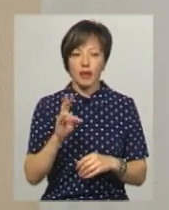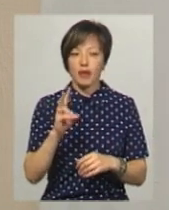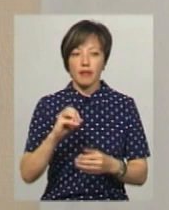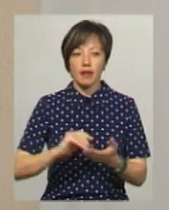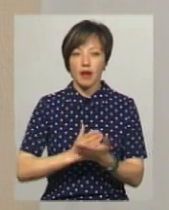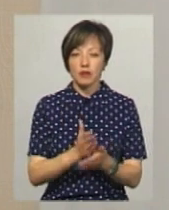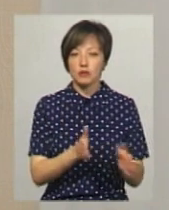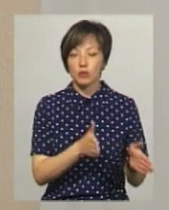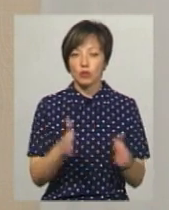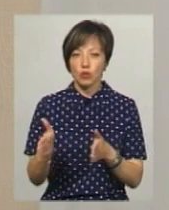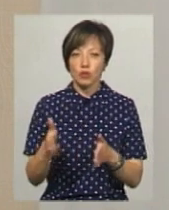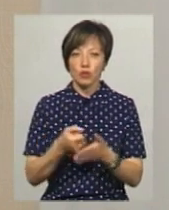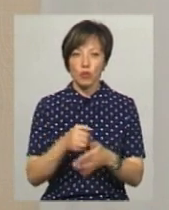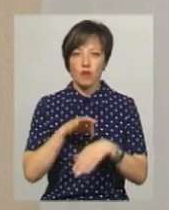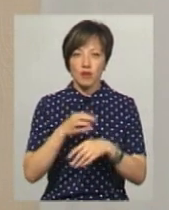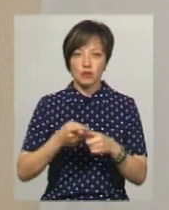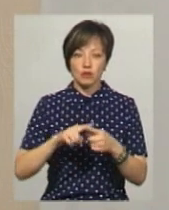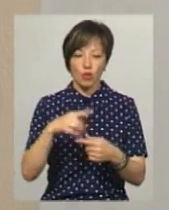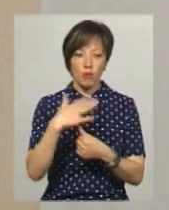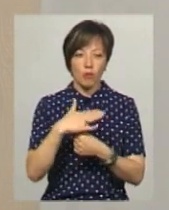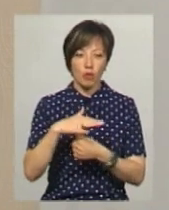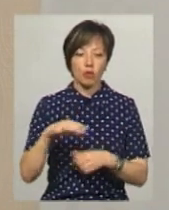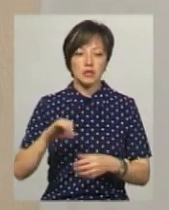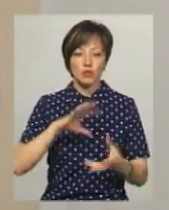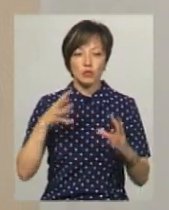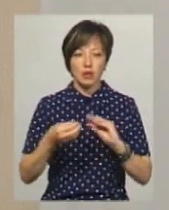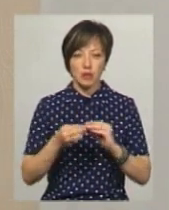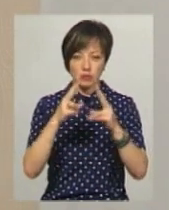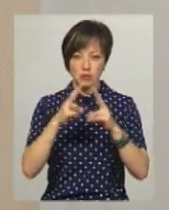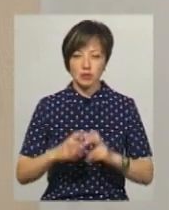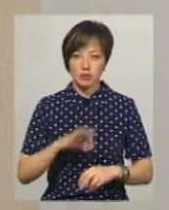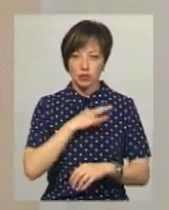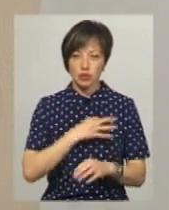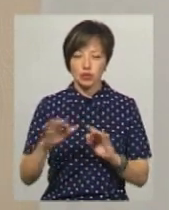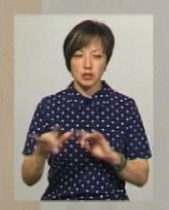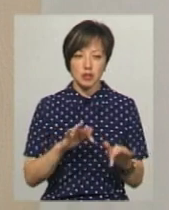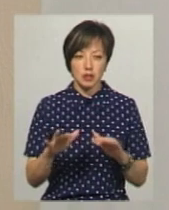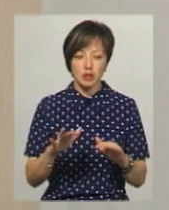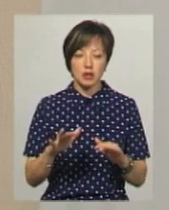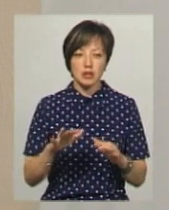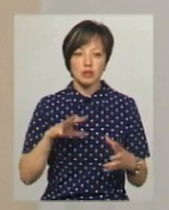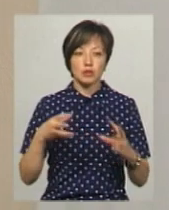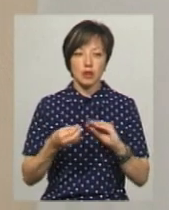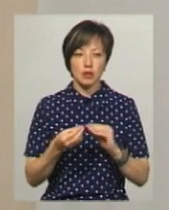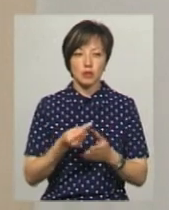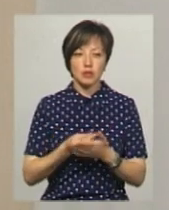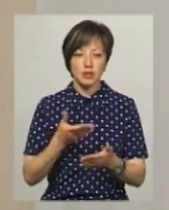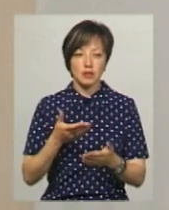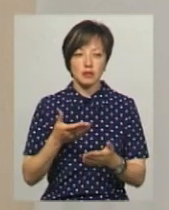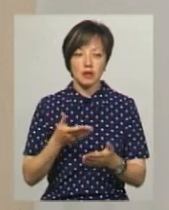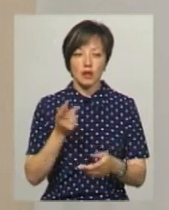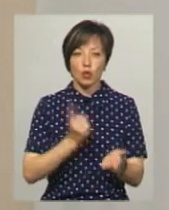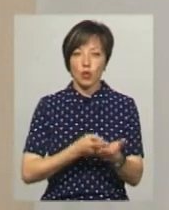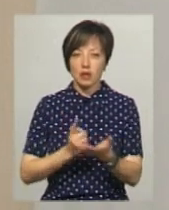неякісної підготовки до проведення цього польоту. За результатами проведених першочергових слідчих дій, за результатами оцінки речових